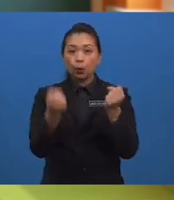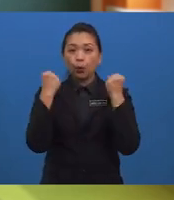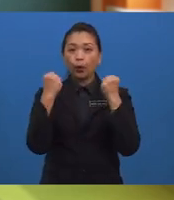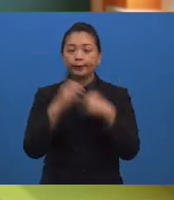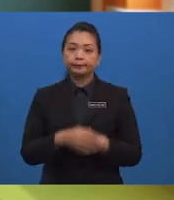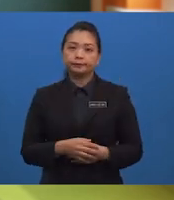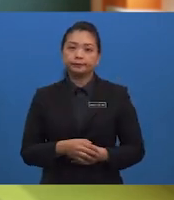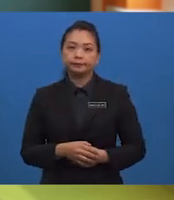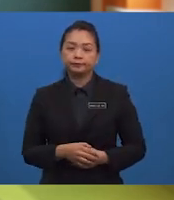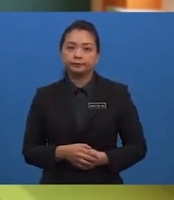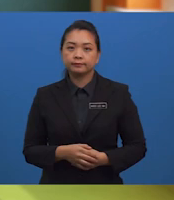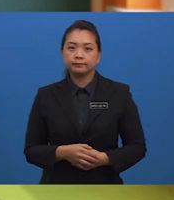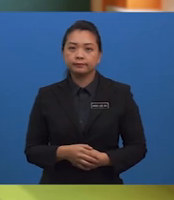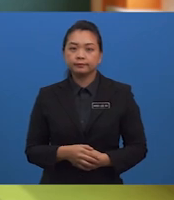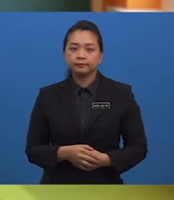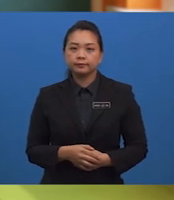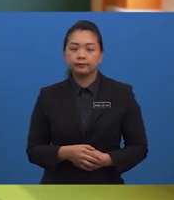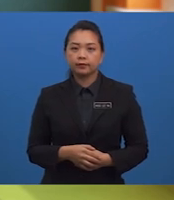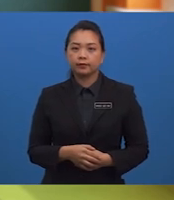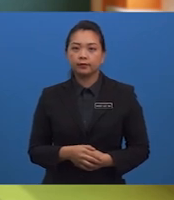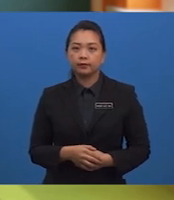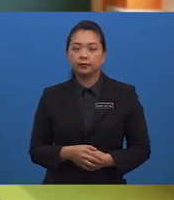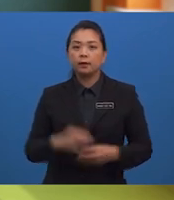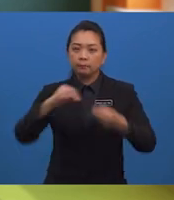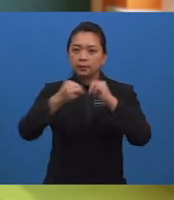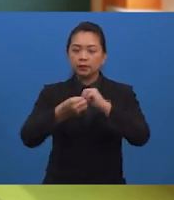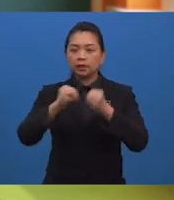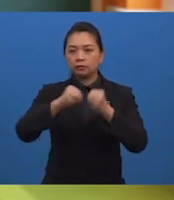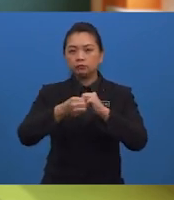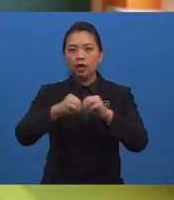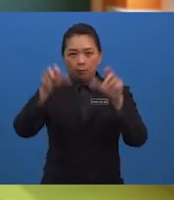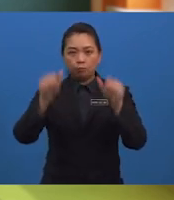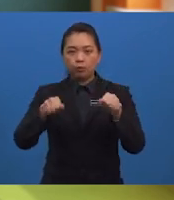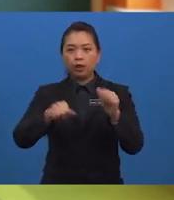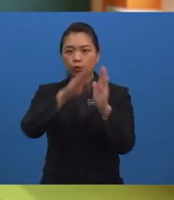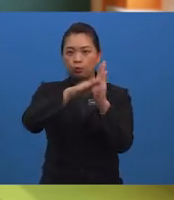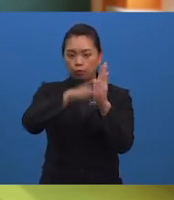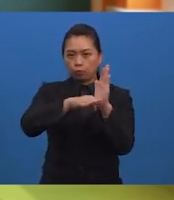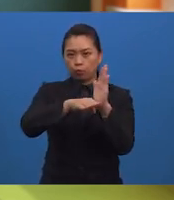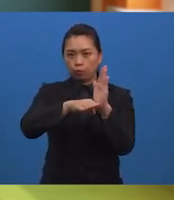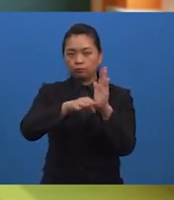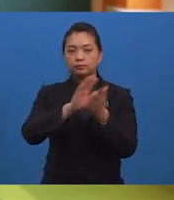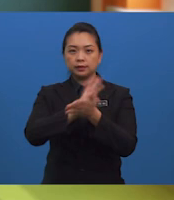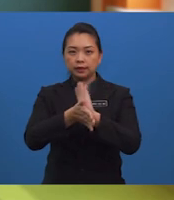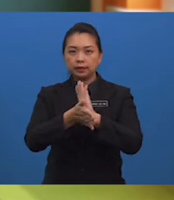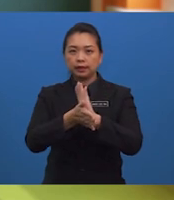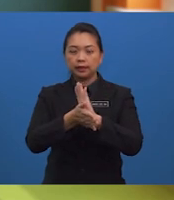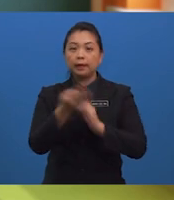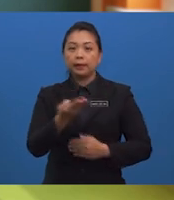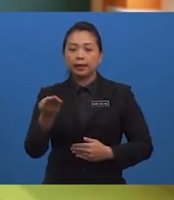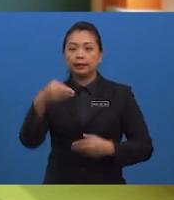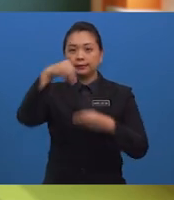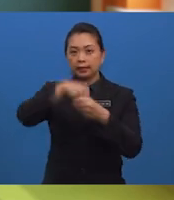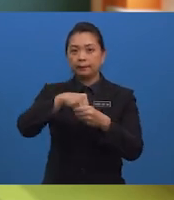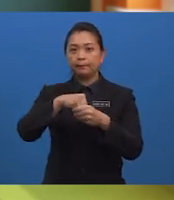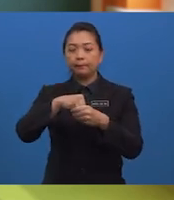birokrasi dalam pemasaran boleh diminimumkan, seterusnya menjadikan bekalan barangan di pasaran berterusan